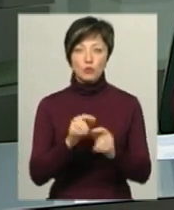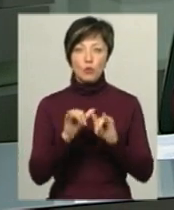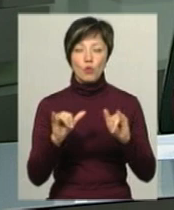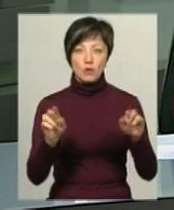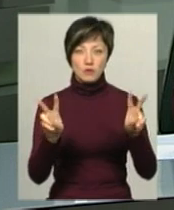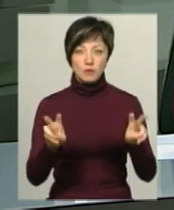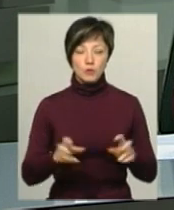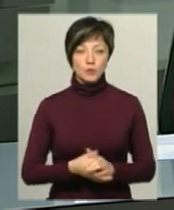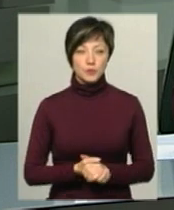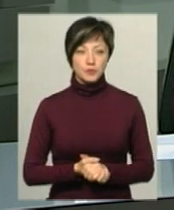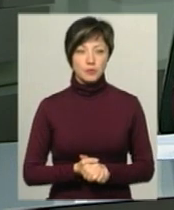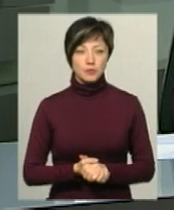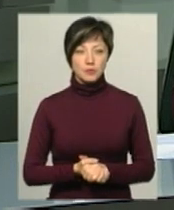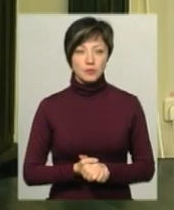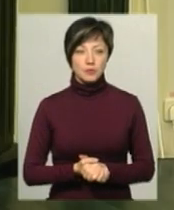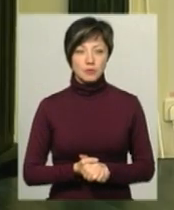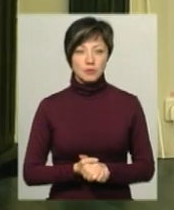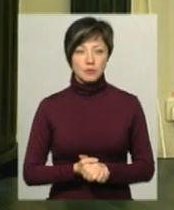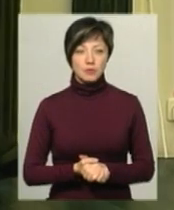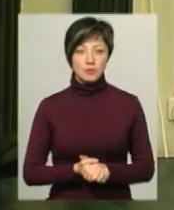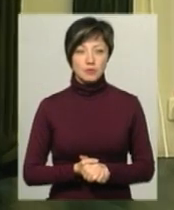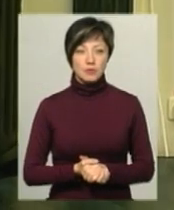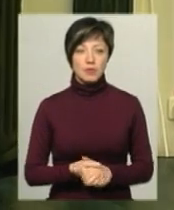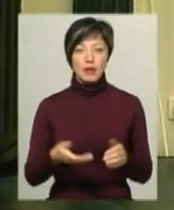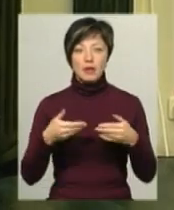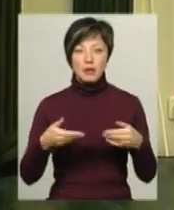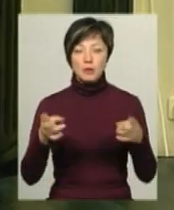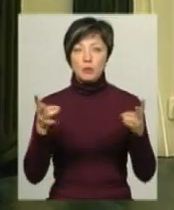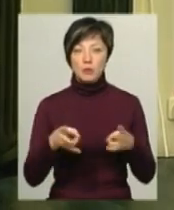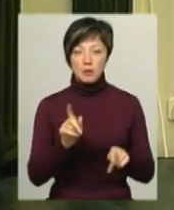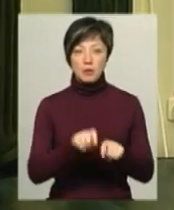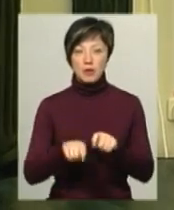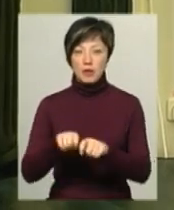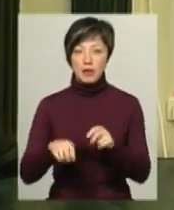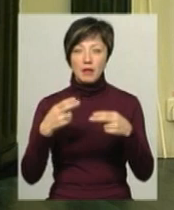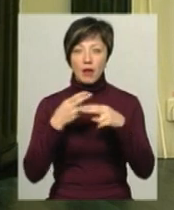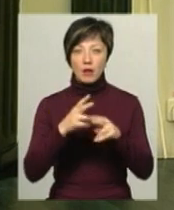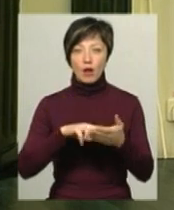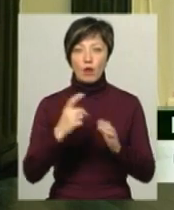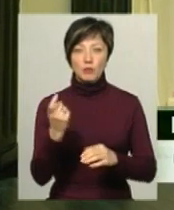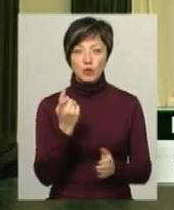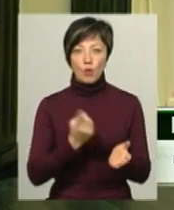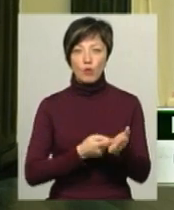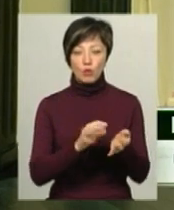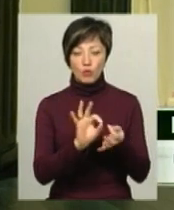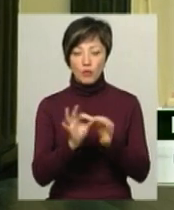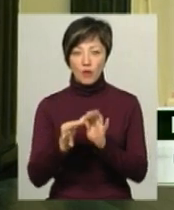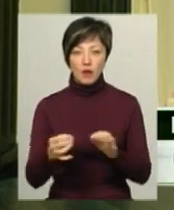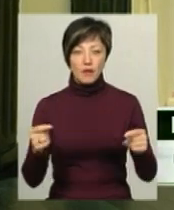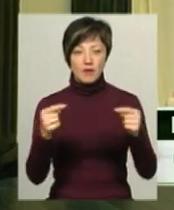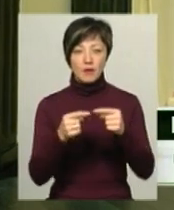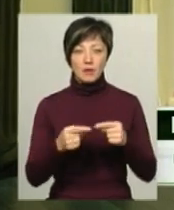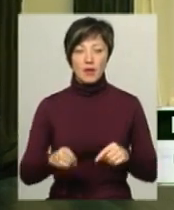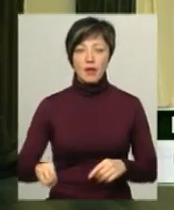розвитку Ігор Князєв. Нам необхідно буде перевірити техніко-економічне обґрунтування, його